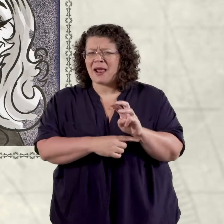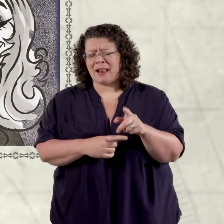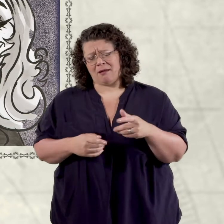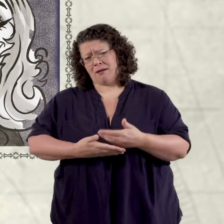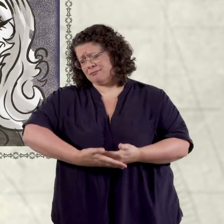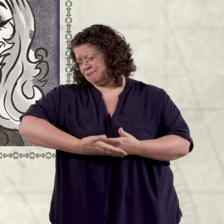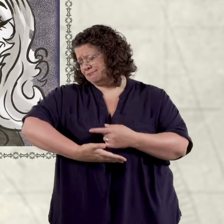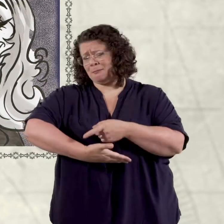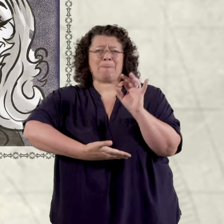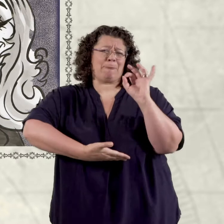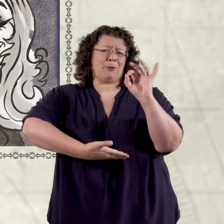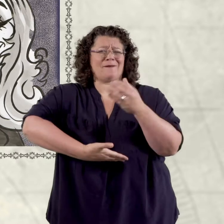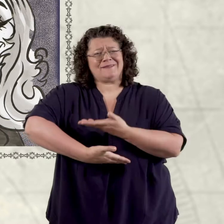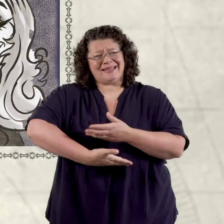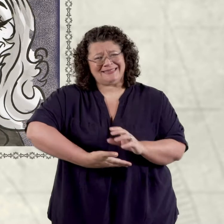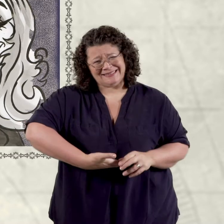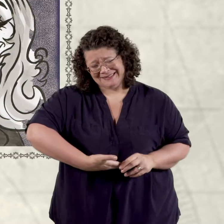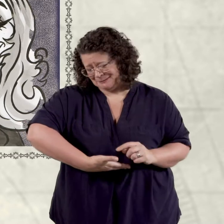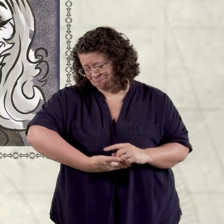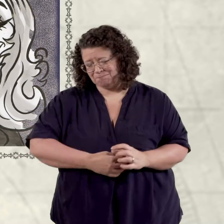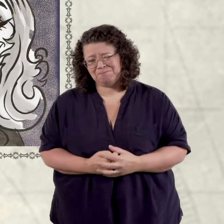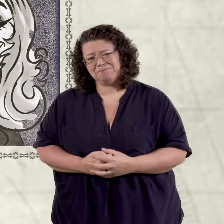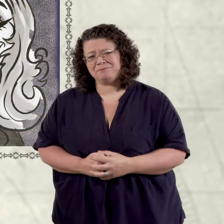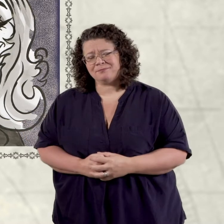tywysoges fach berffaith.